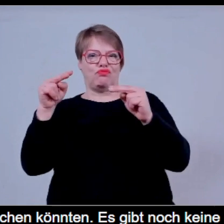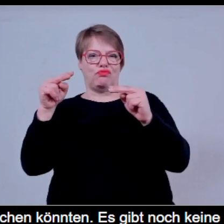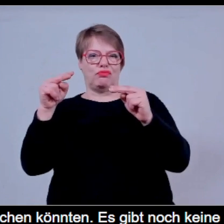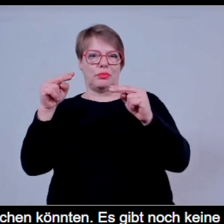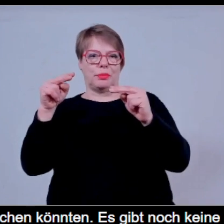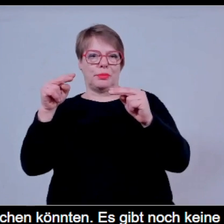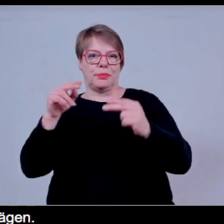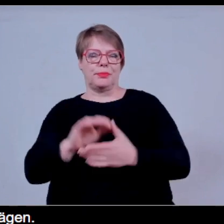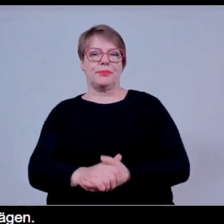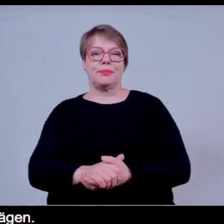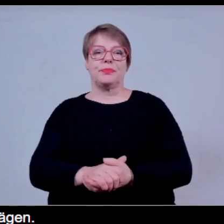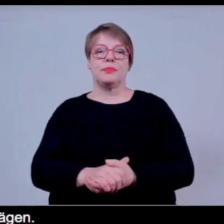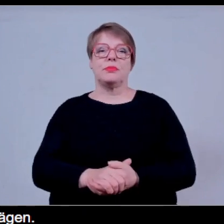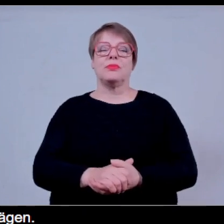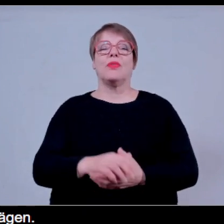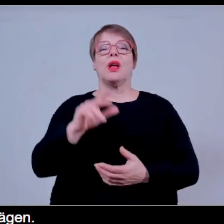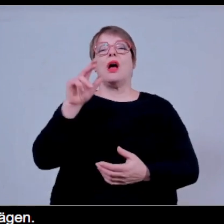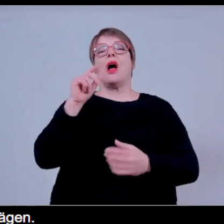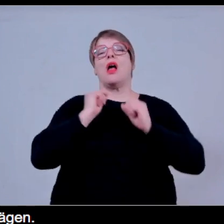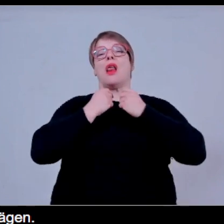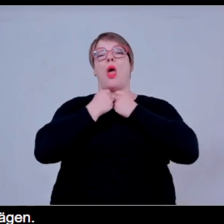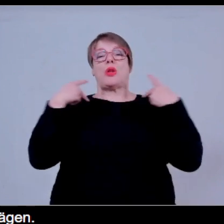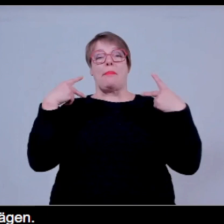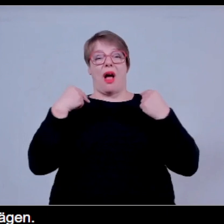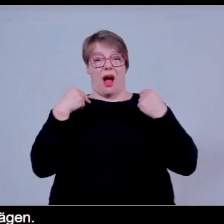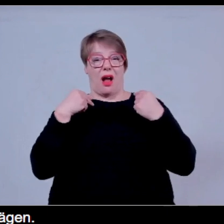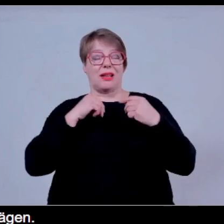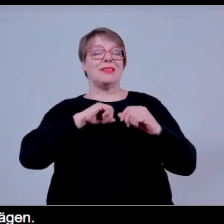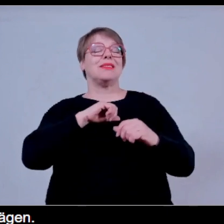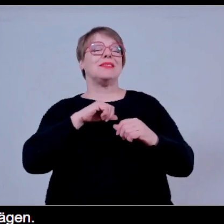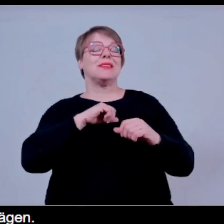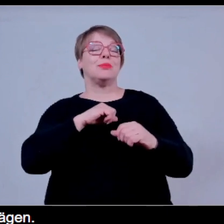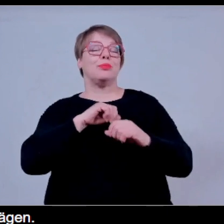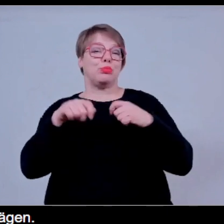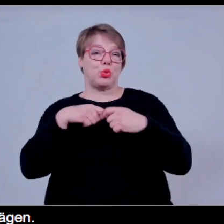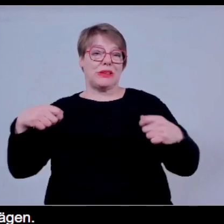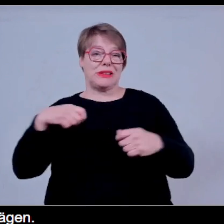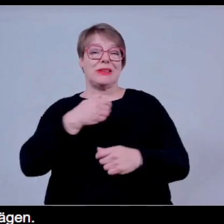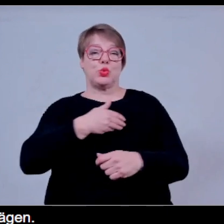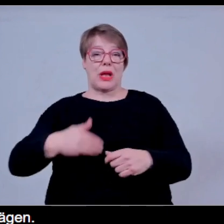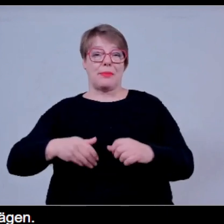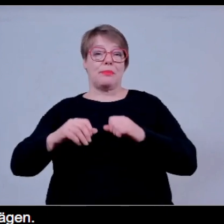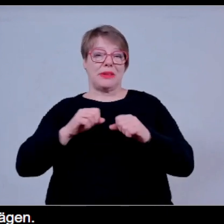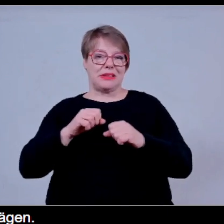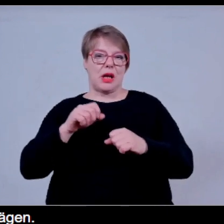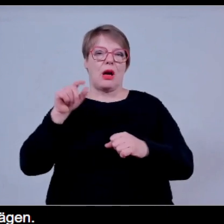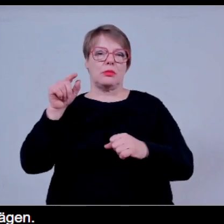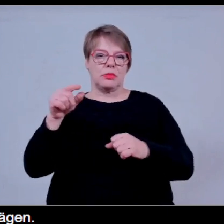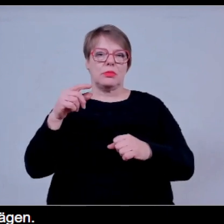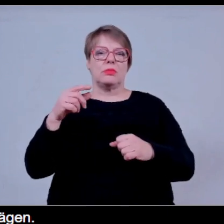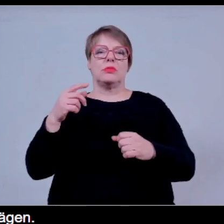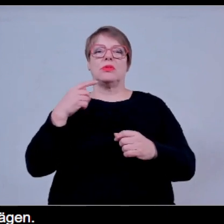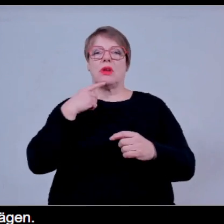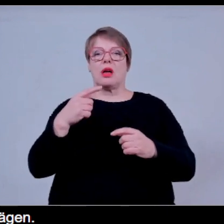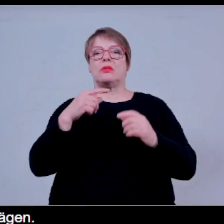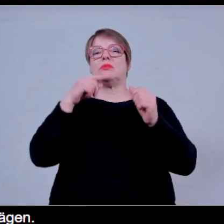Fallpauschalen. Ich glaube, das ist der richtige Weg, den wir schon lange angemahnt haben. Wir werden jetzt sehen, wie das im Detail aussieht. Das